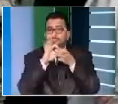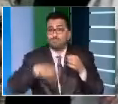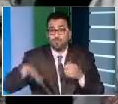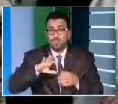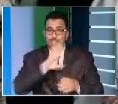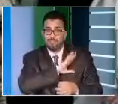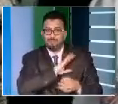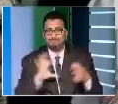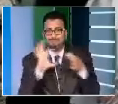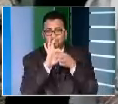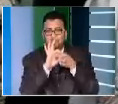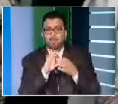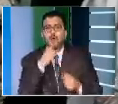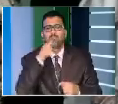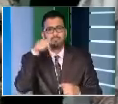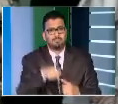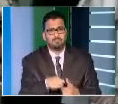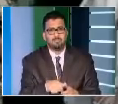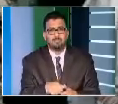بفك الحصار لتعز فقط، أما